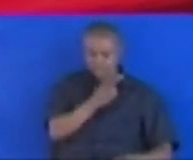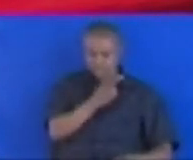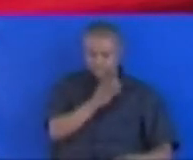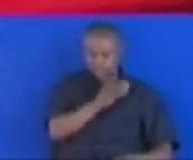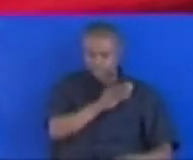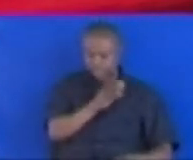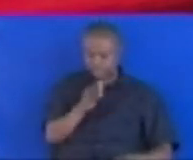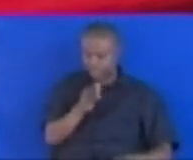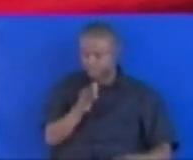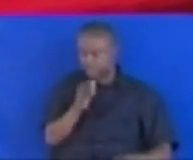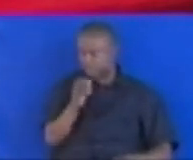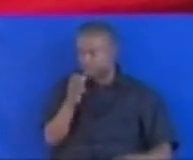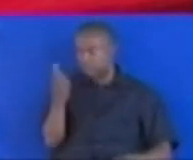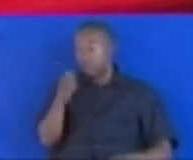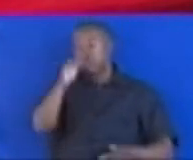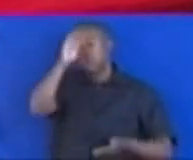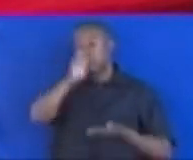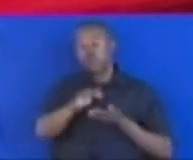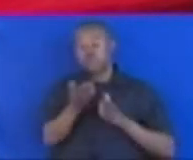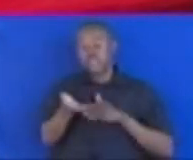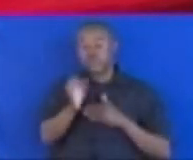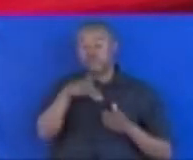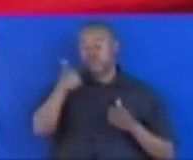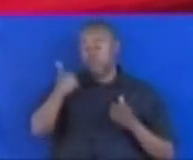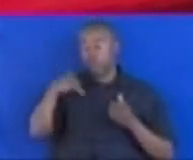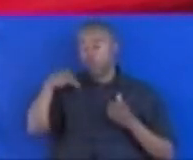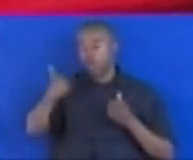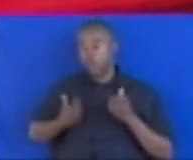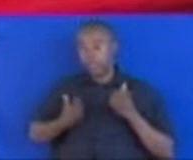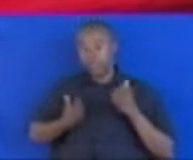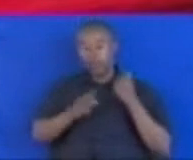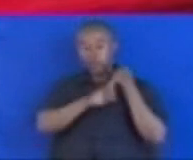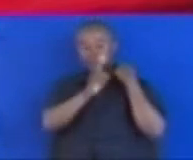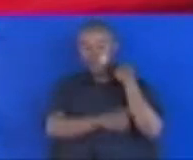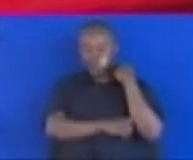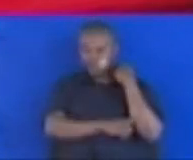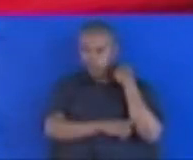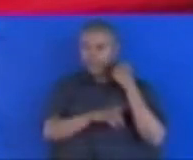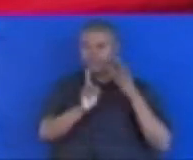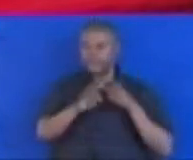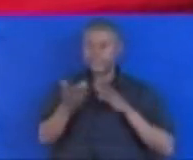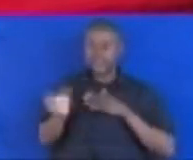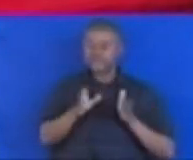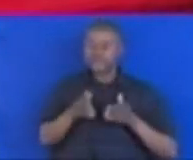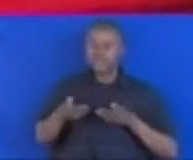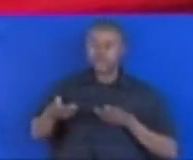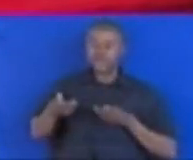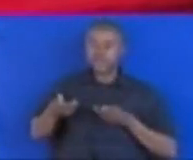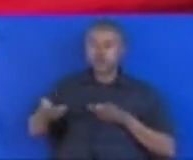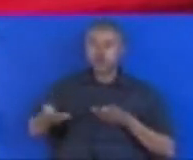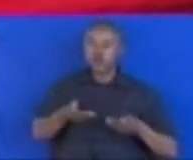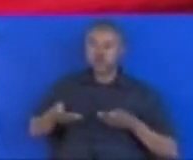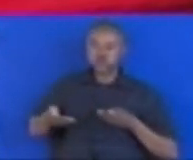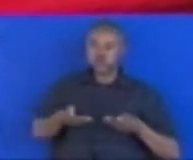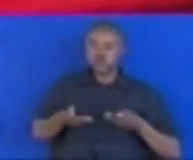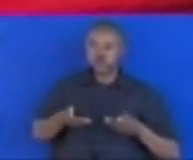2021-2022 ni kupunguza vifo vya kina mama vinavyotokana na uzazi pamoja na watoto. Katika mwaka wa fedha